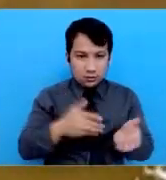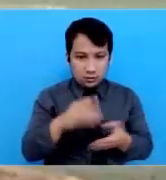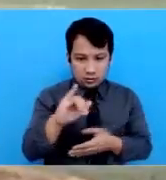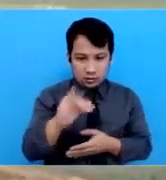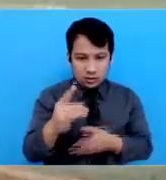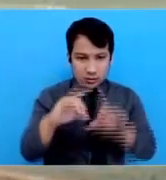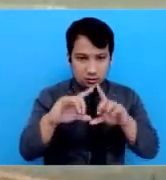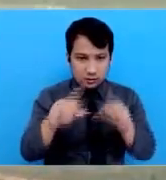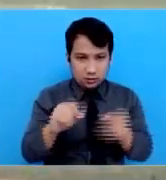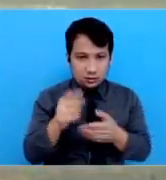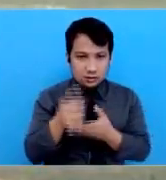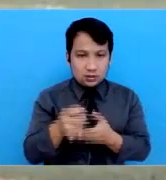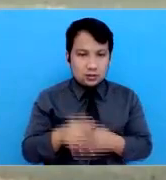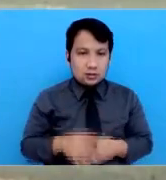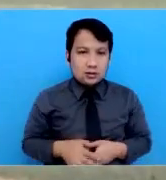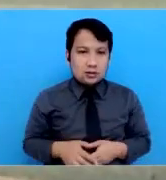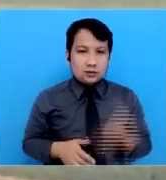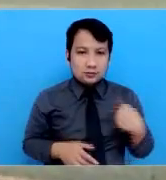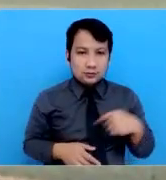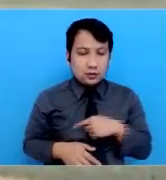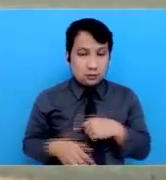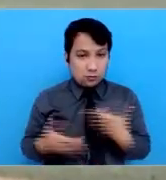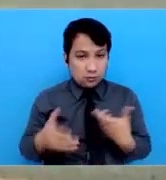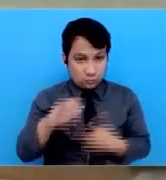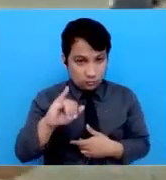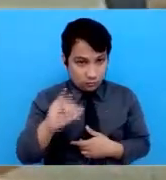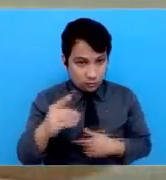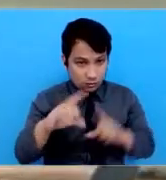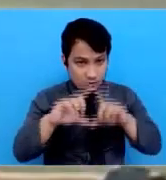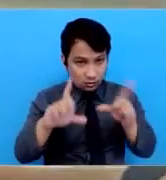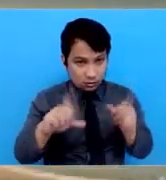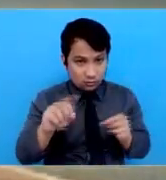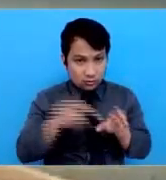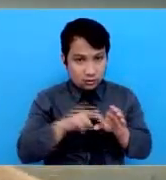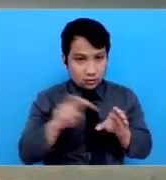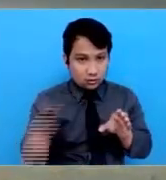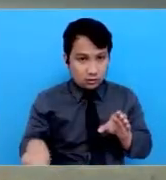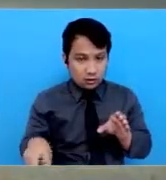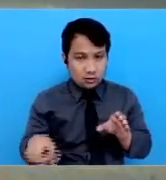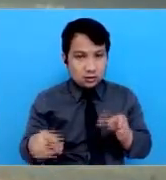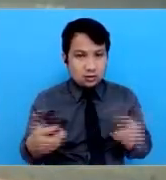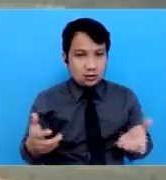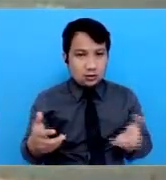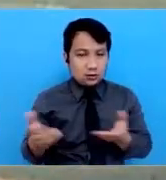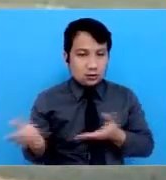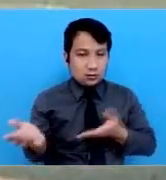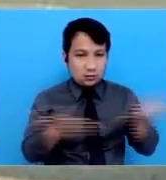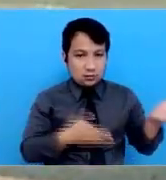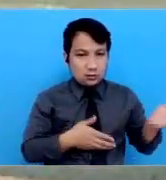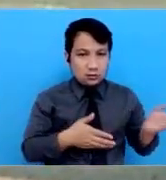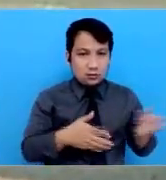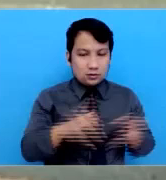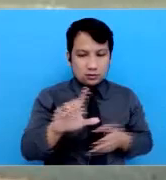card. Actually po, yung po mga walang vaccination card, pabababain na po yun. Ita-turn over po sa local